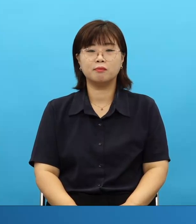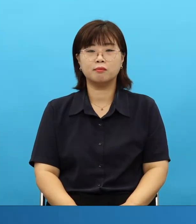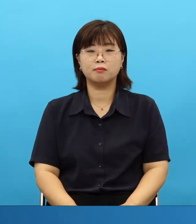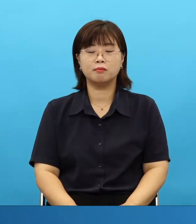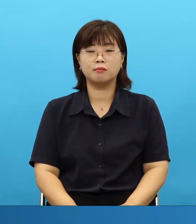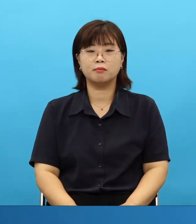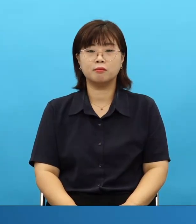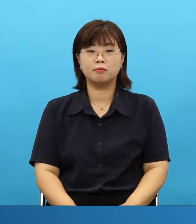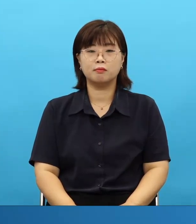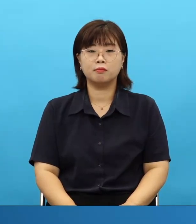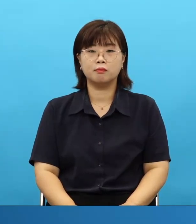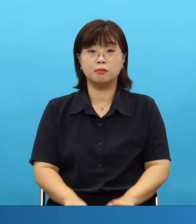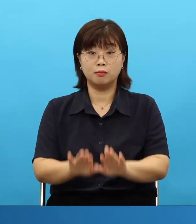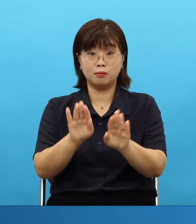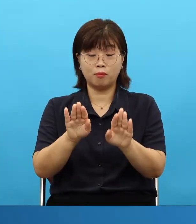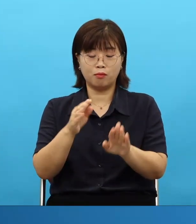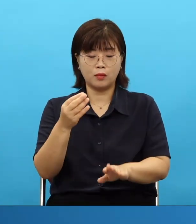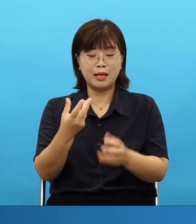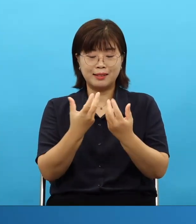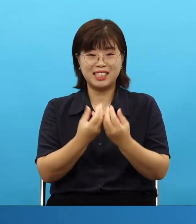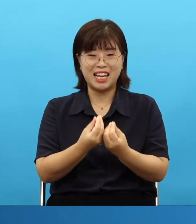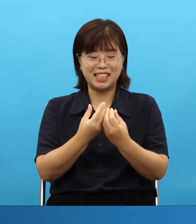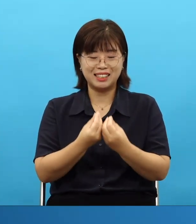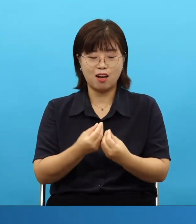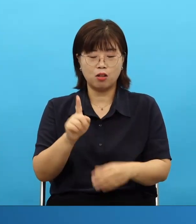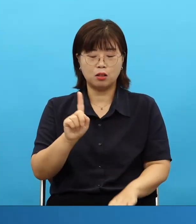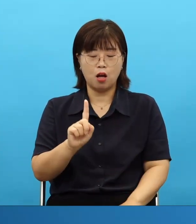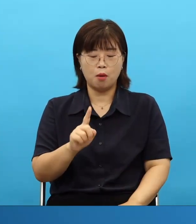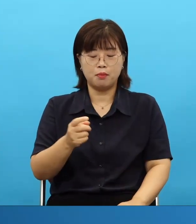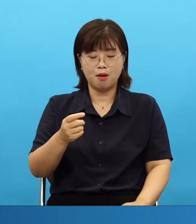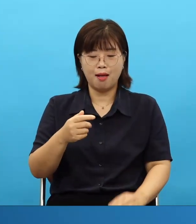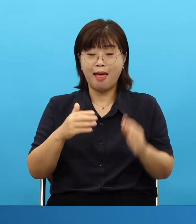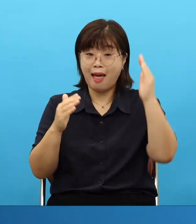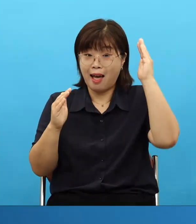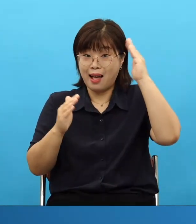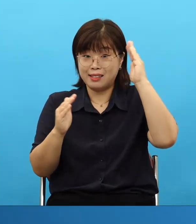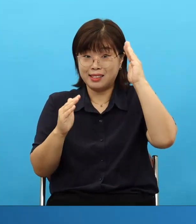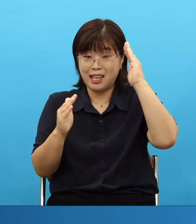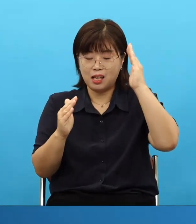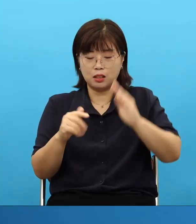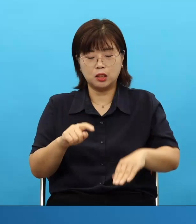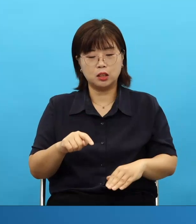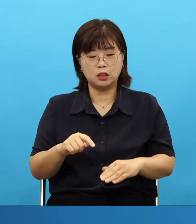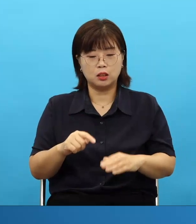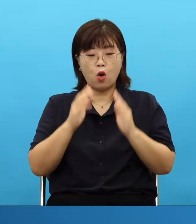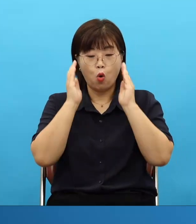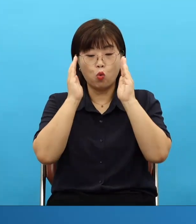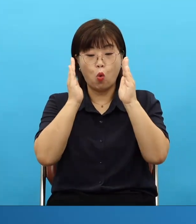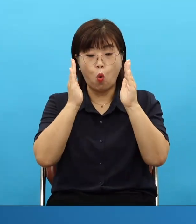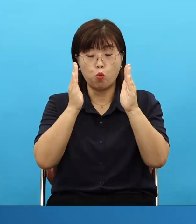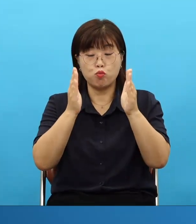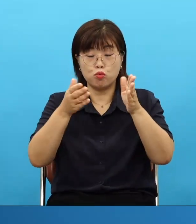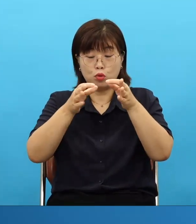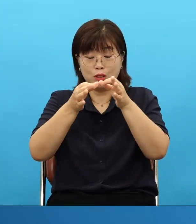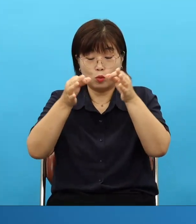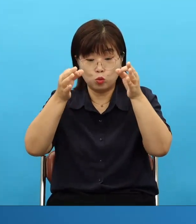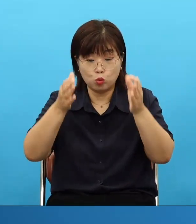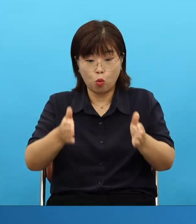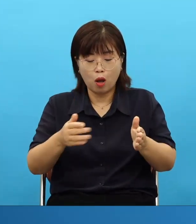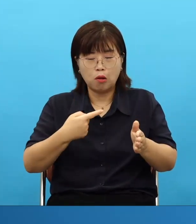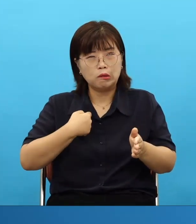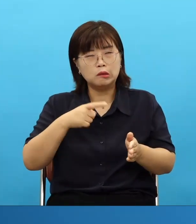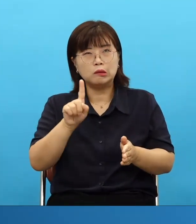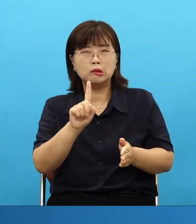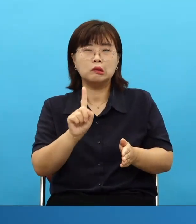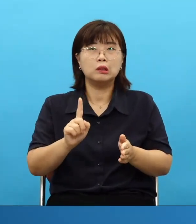흔들려 버리면 공부를 못 하잖아요. And even students, as they conduct their studies, if they're continually shaken, they can't study. 우리 신앙생활은 흔들리지만 이기는 겁니다.